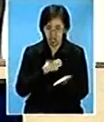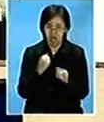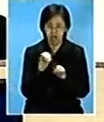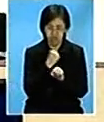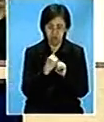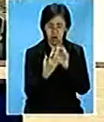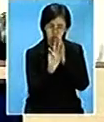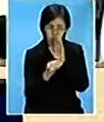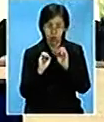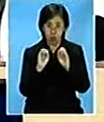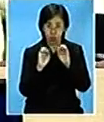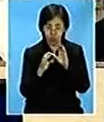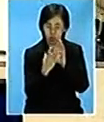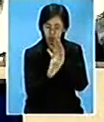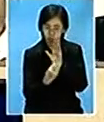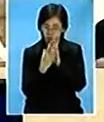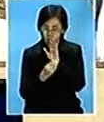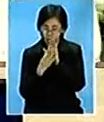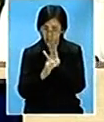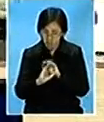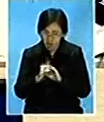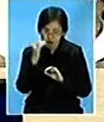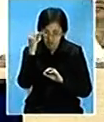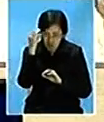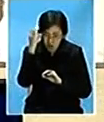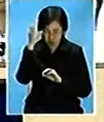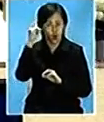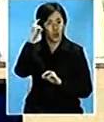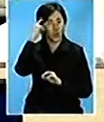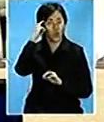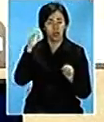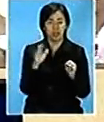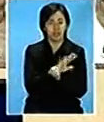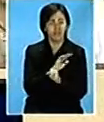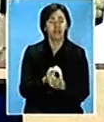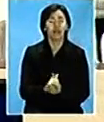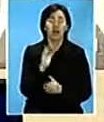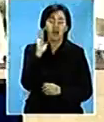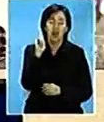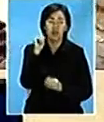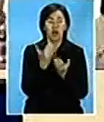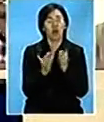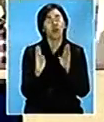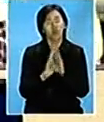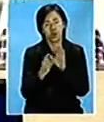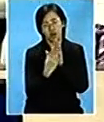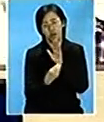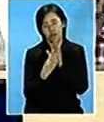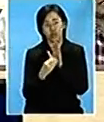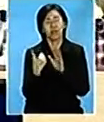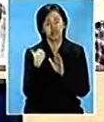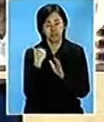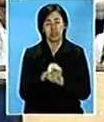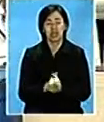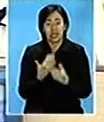ครูให้เต็มประสิทธิภาพแล้วก็ฝึกอบรมผู้ปกครองด้วยครับผู้ปกครองเนี่ยที่ปัจ